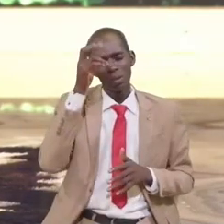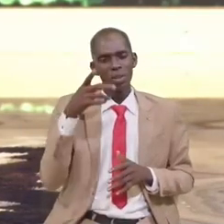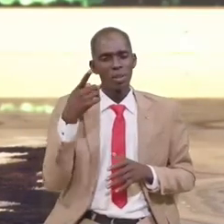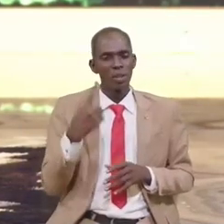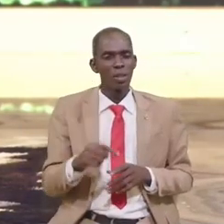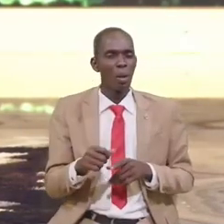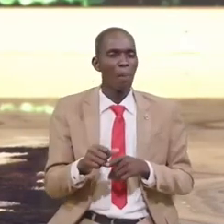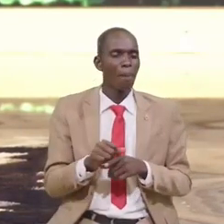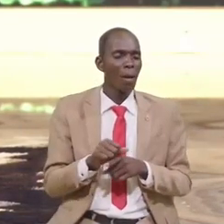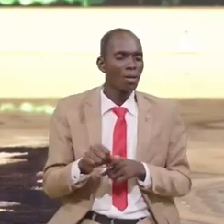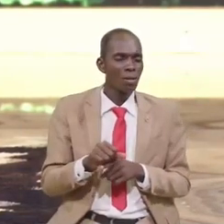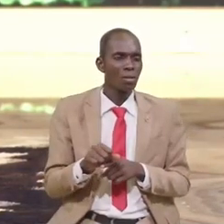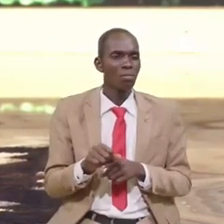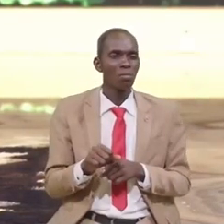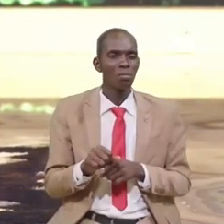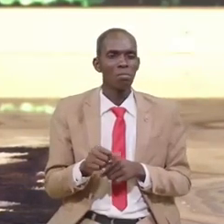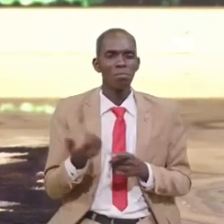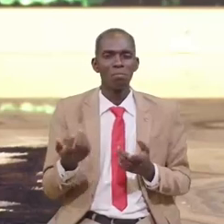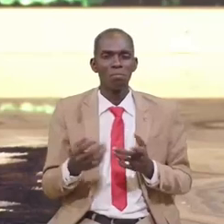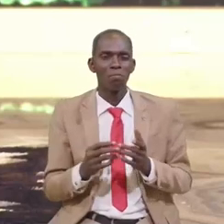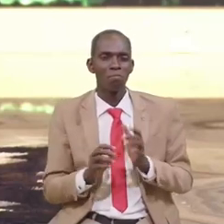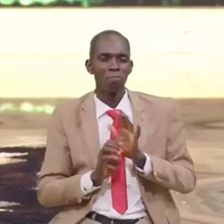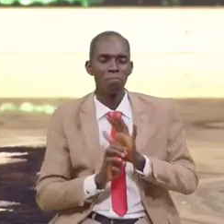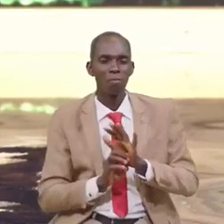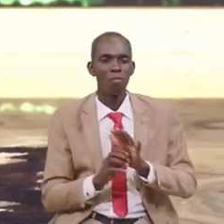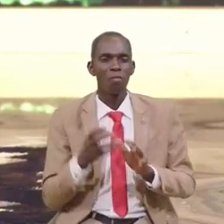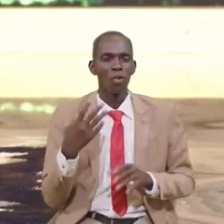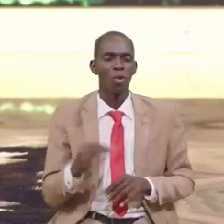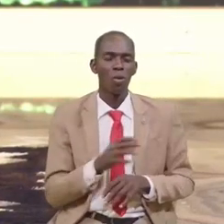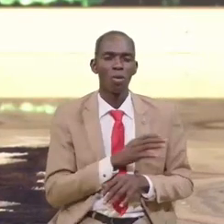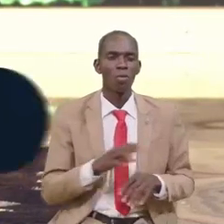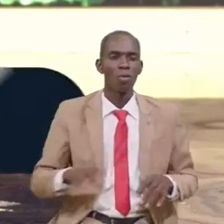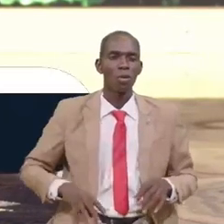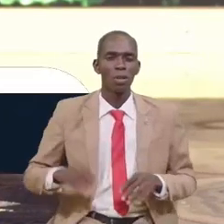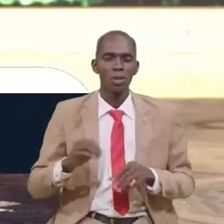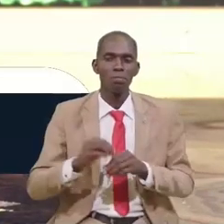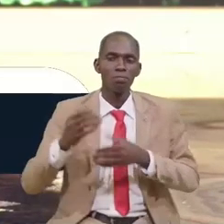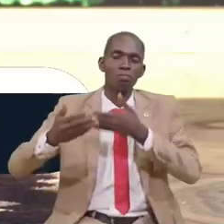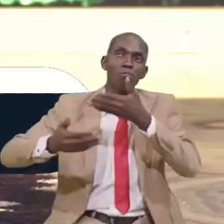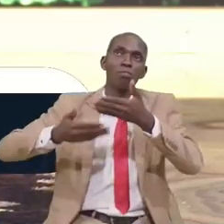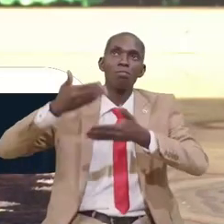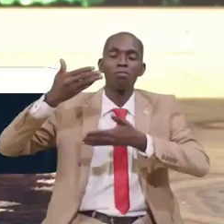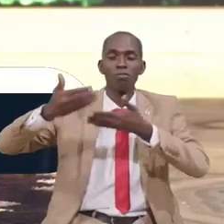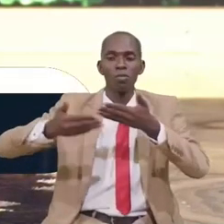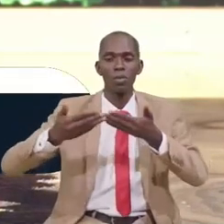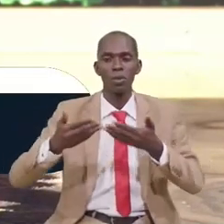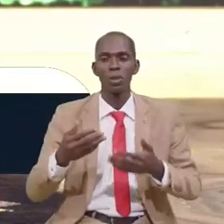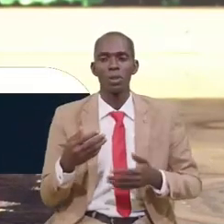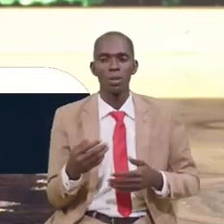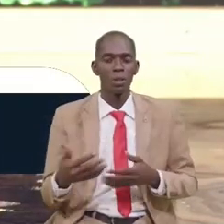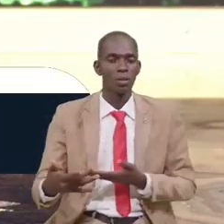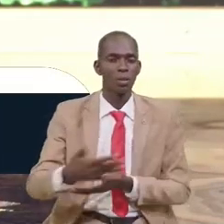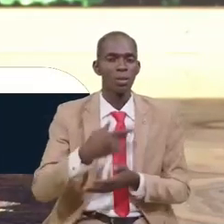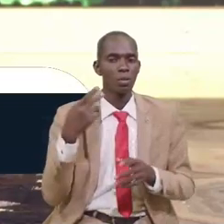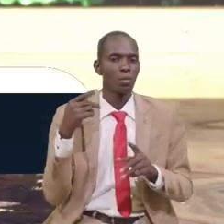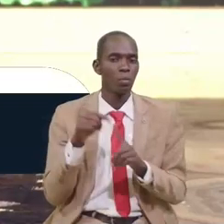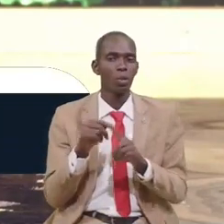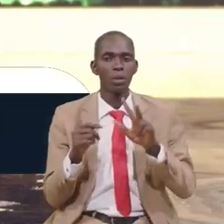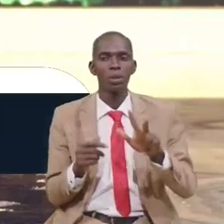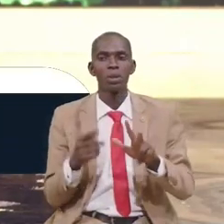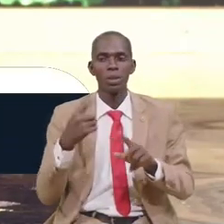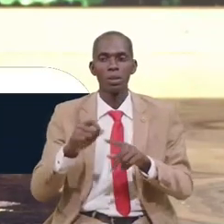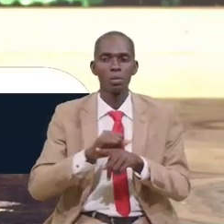modèle pratique de Christ dans la moisson progressive. Il moissonnait les âmes au royaume, dans